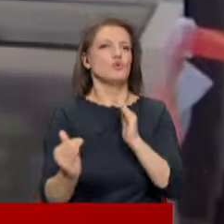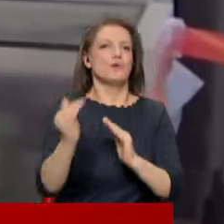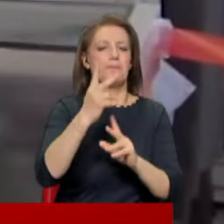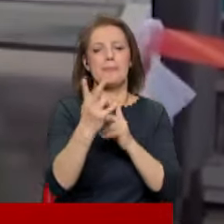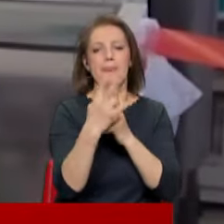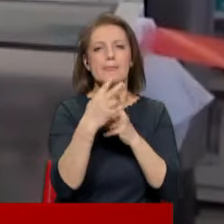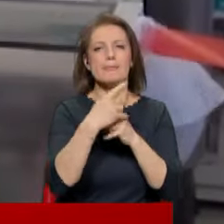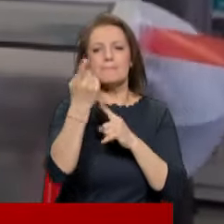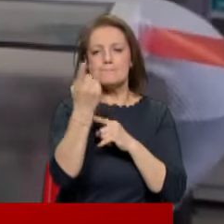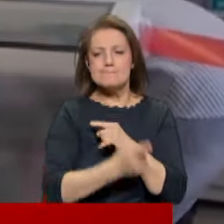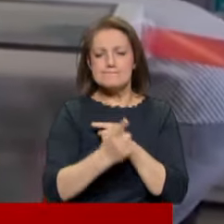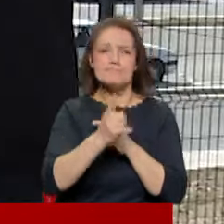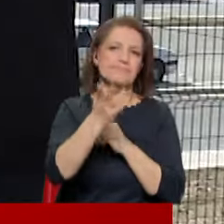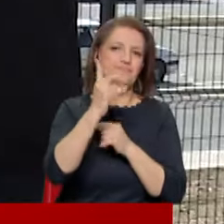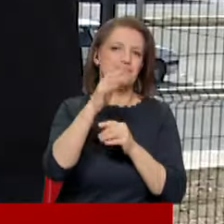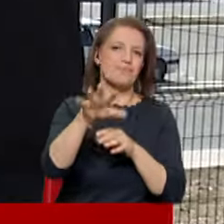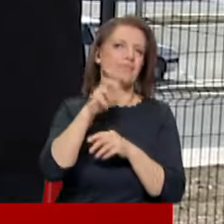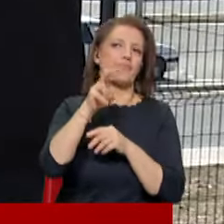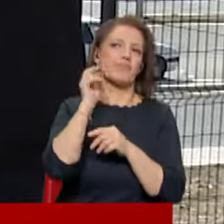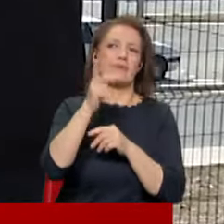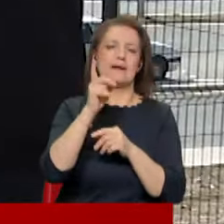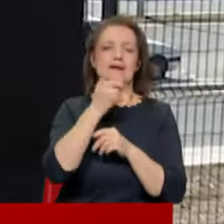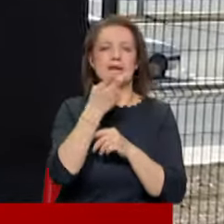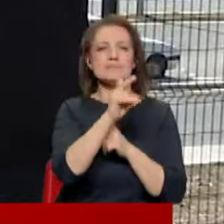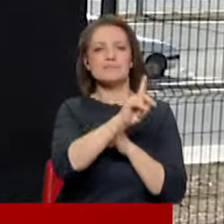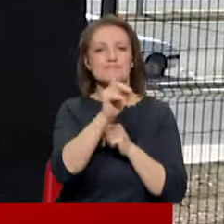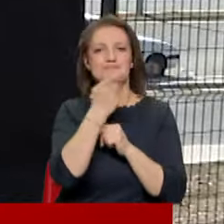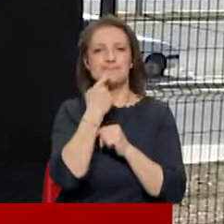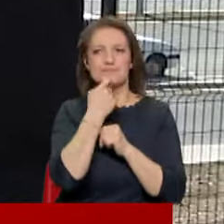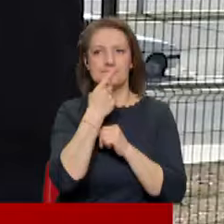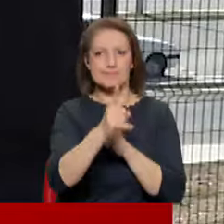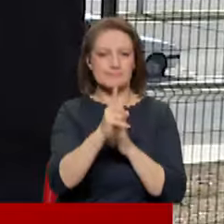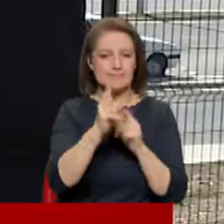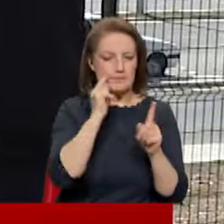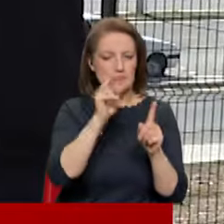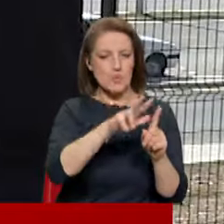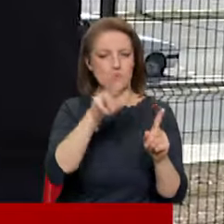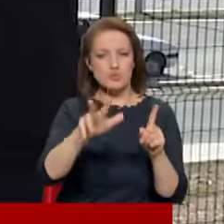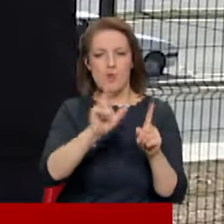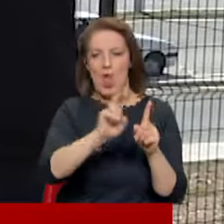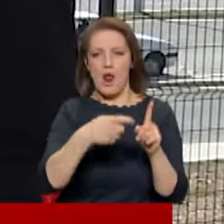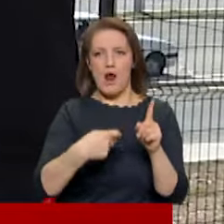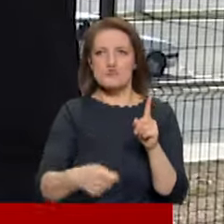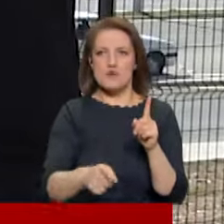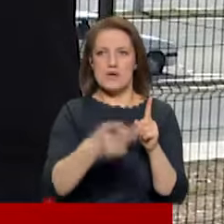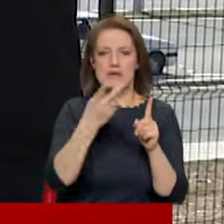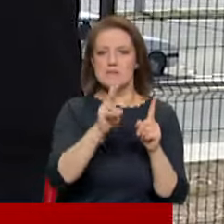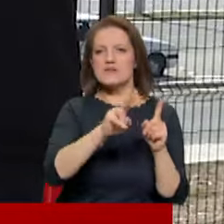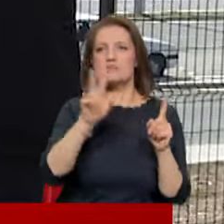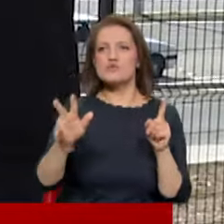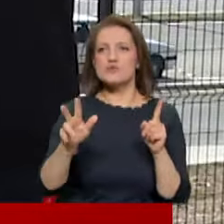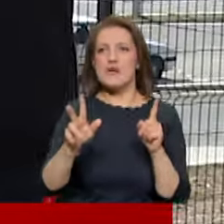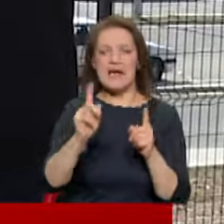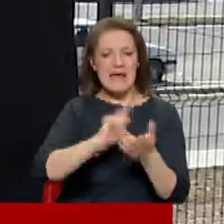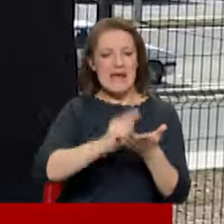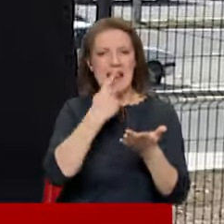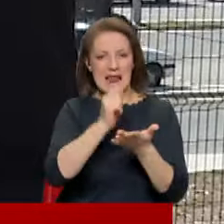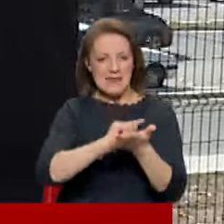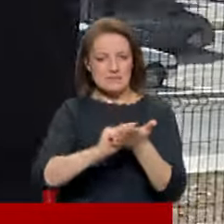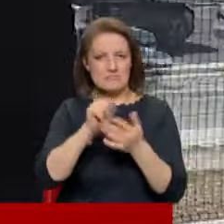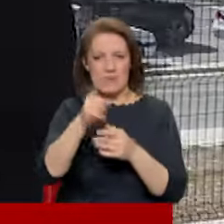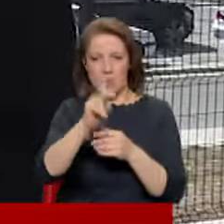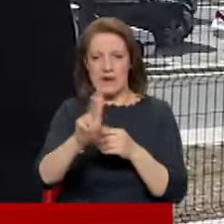katılım payını vatandaşın sırtına yükledi. SGK'nın 2010 yılında reçete başına 33 dolar harcadığını görüyoruz. 2023'te reçete başına 17 dolara